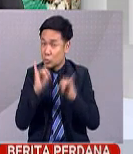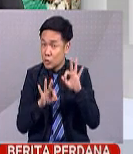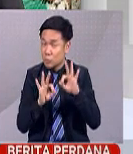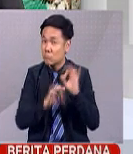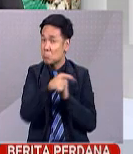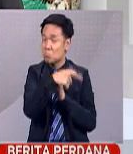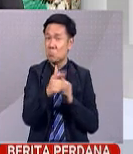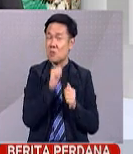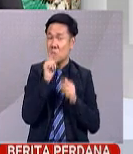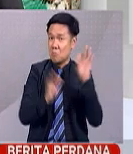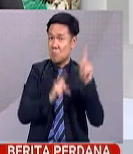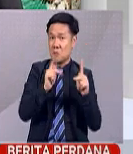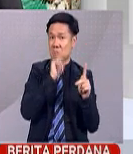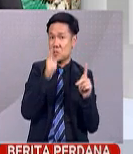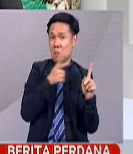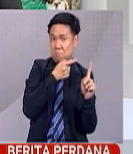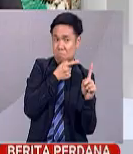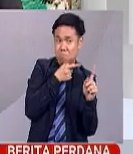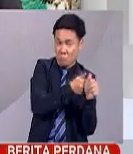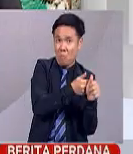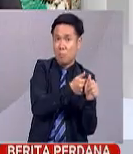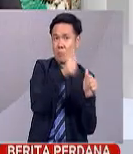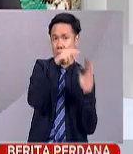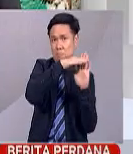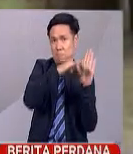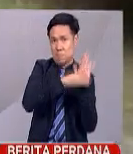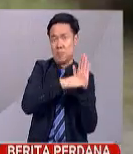standard SOP PKPB.